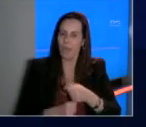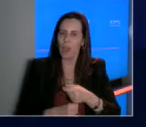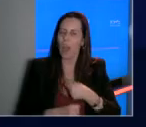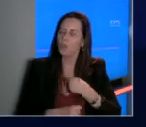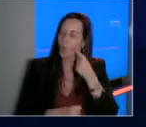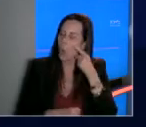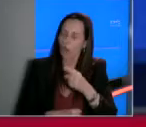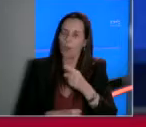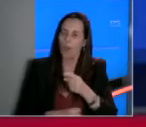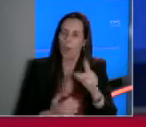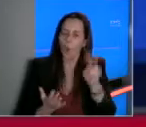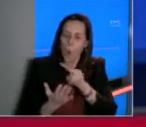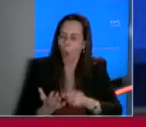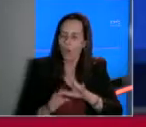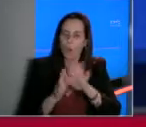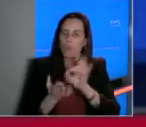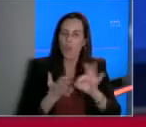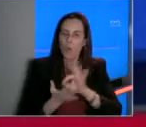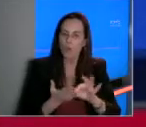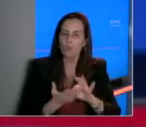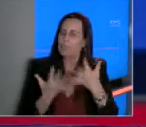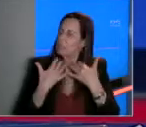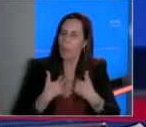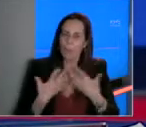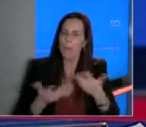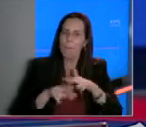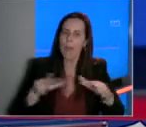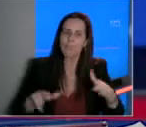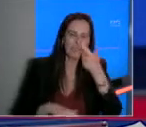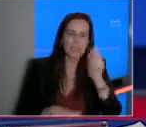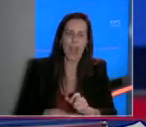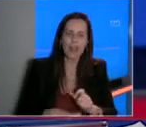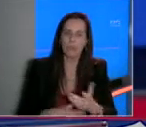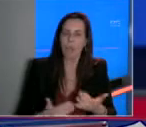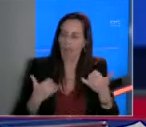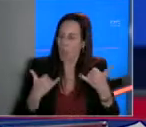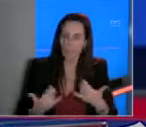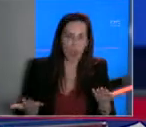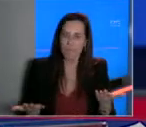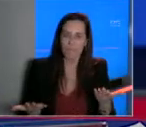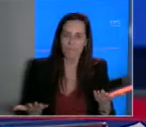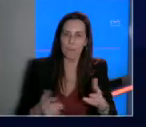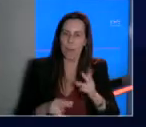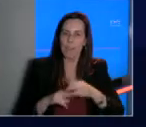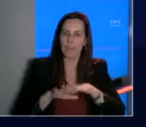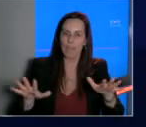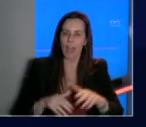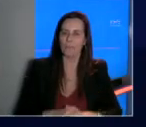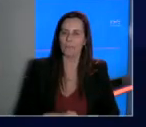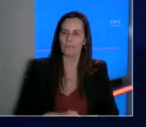אותך בשקיקה מילה אחרי מילה. ספר לנו מה מצבך בעצם בנקודת אפס של המגפה הזו.